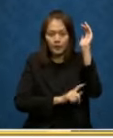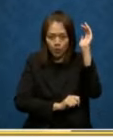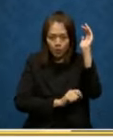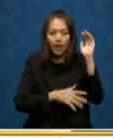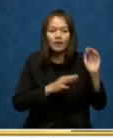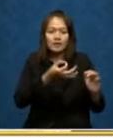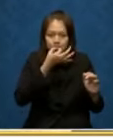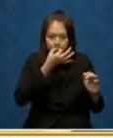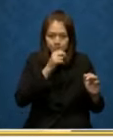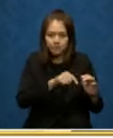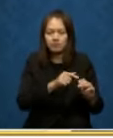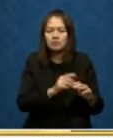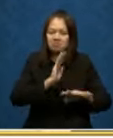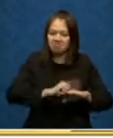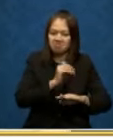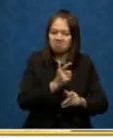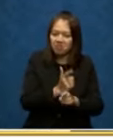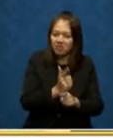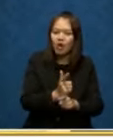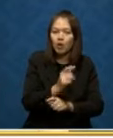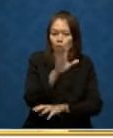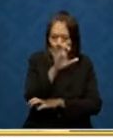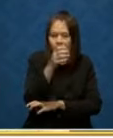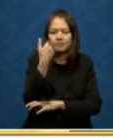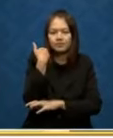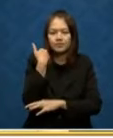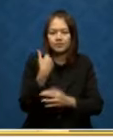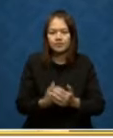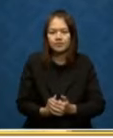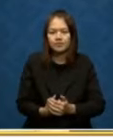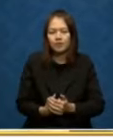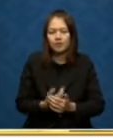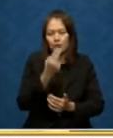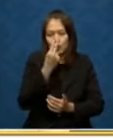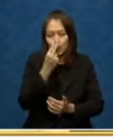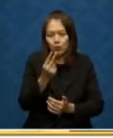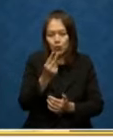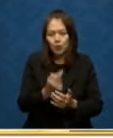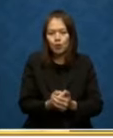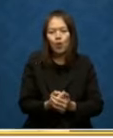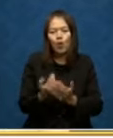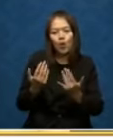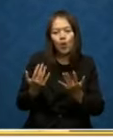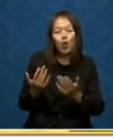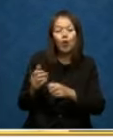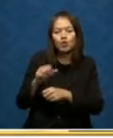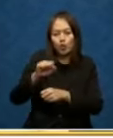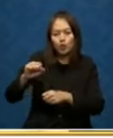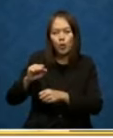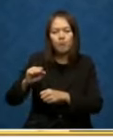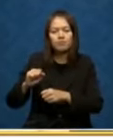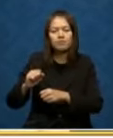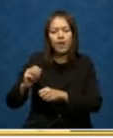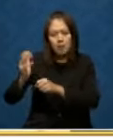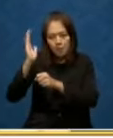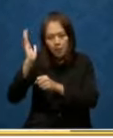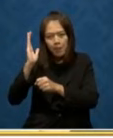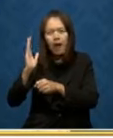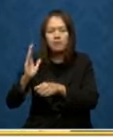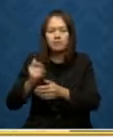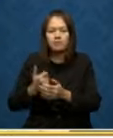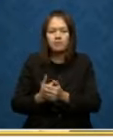แล้วก็มีความเชี่ยวชาญเรื่องนี้นะครับเดี๋ยวก็คงจะในรายละเอียดนะครับท่านวรสิทธิ์นะครับก็คงจะเตรียม